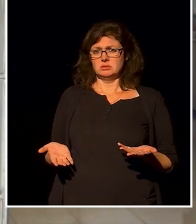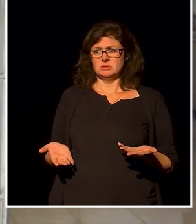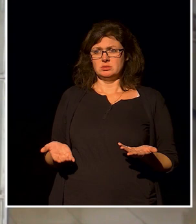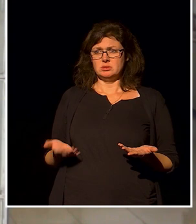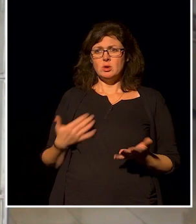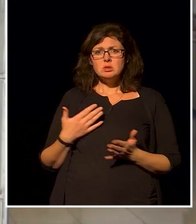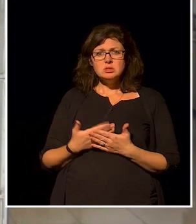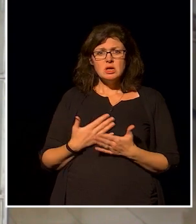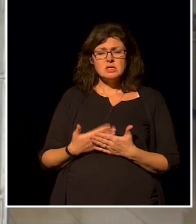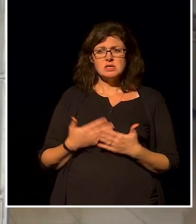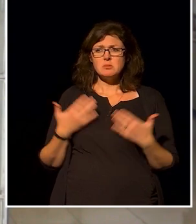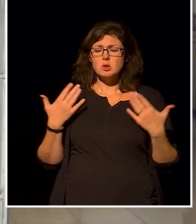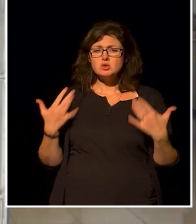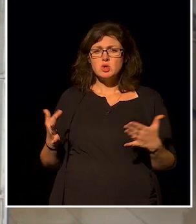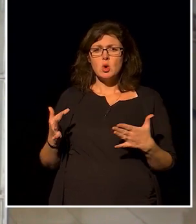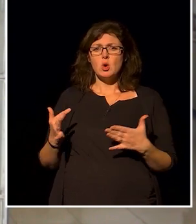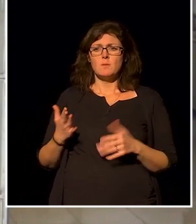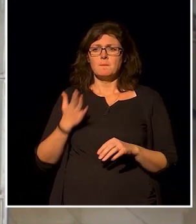antisemitischen